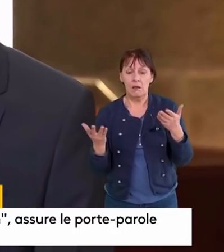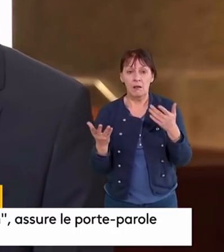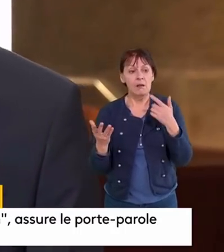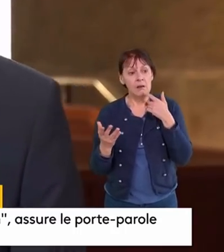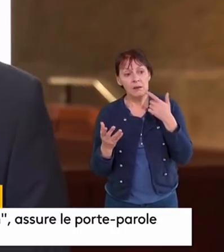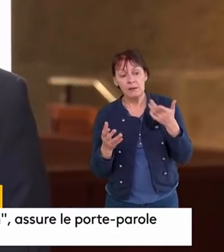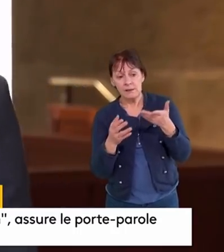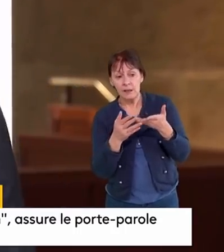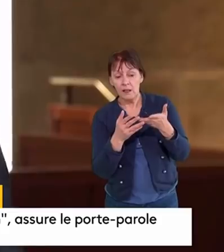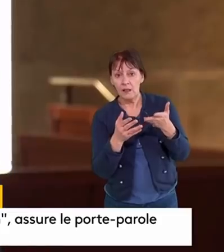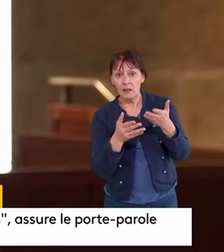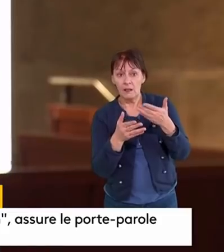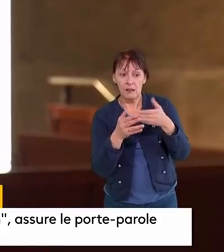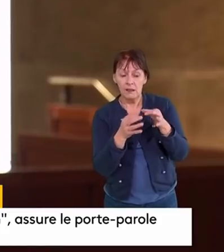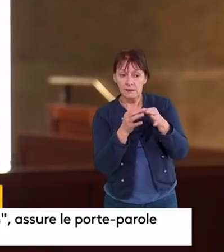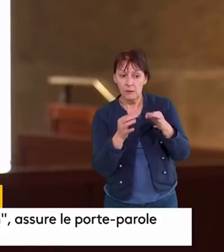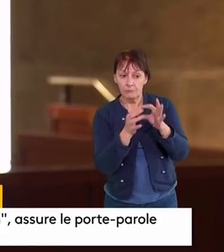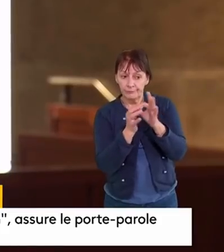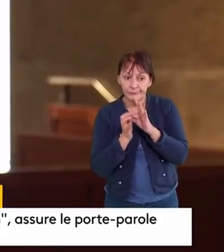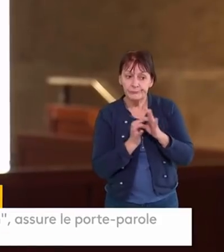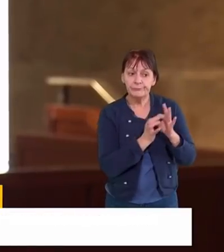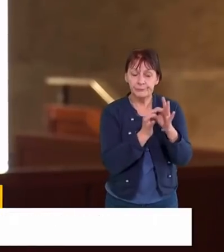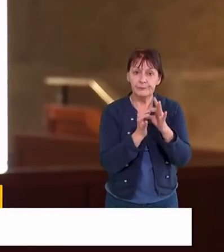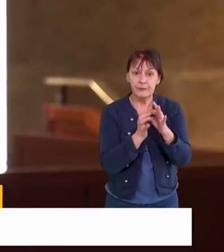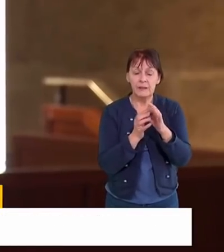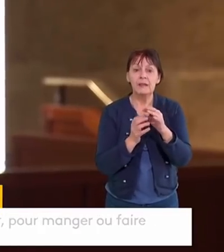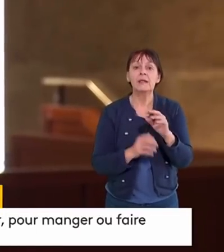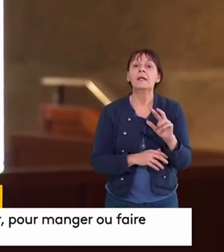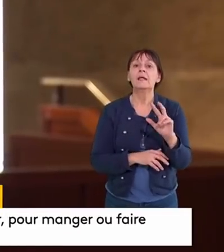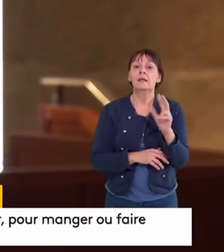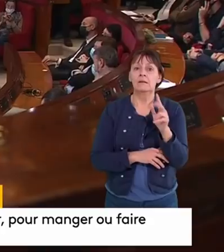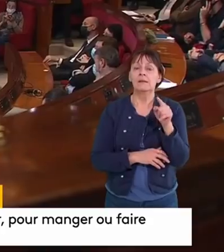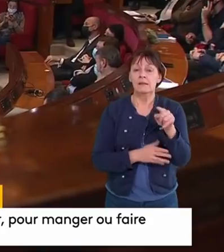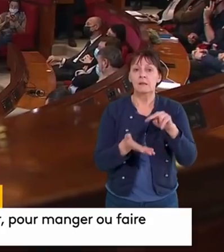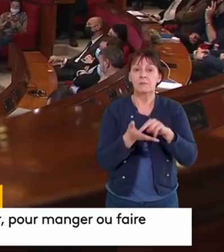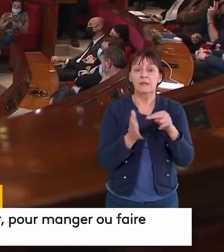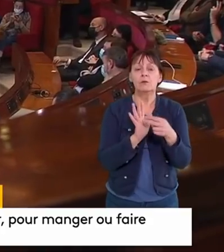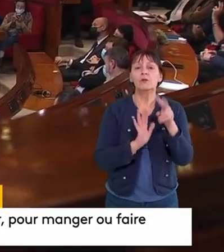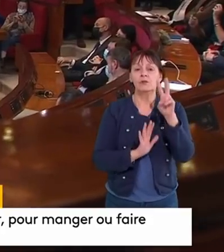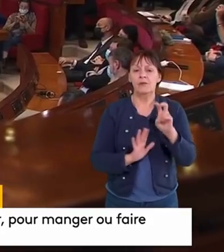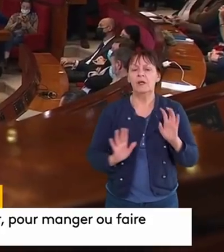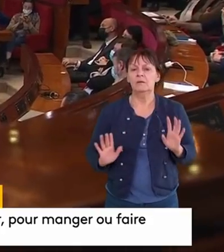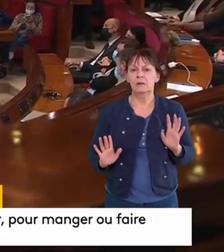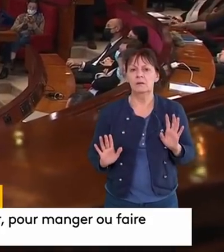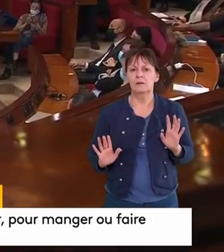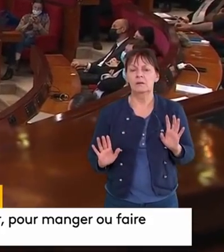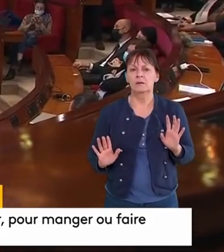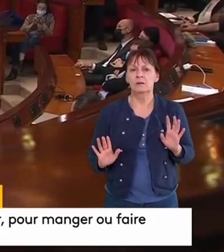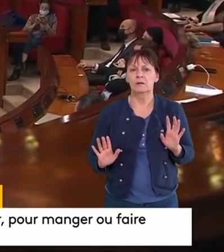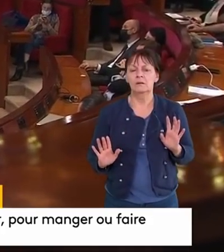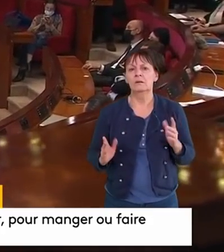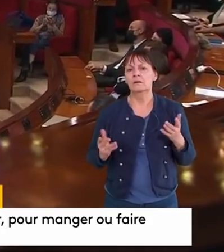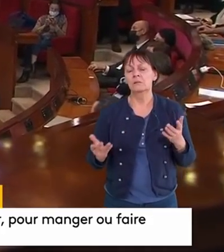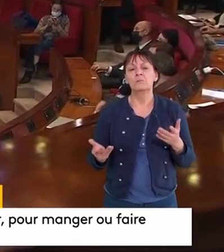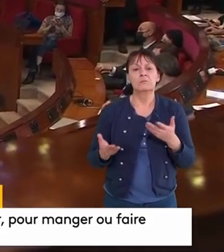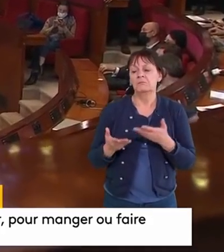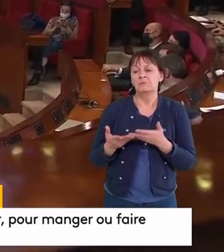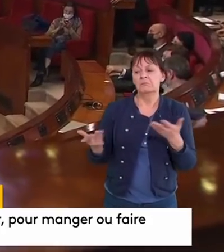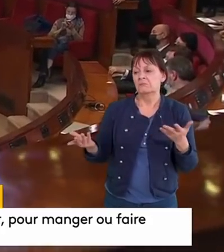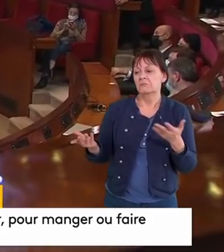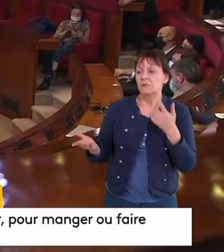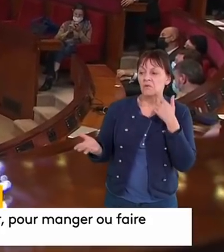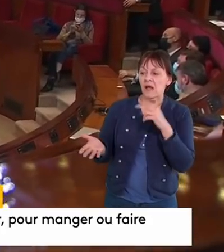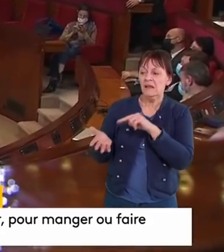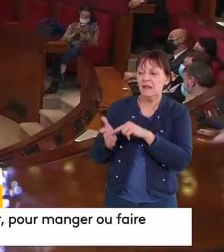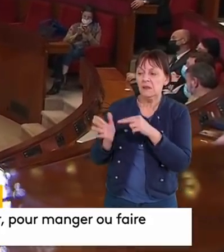territoriales pour atteindre cette neutralité carbone, et le troisième concerne des technologies vertes. Mais est-ce qu'il faudrait plus de sobriété ou des paris technologiques ?